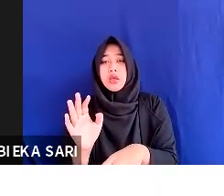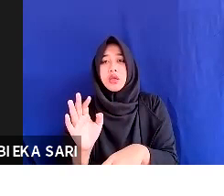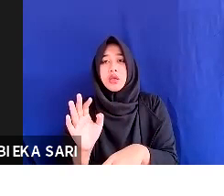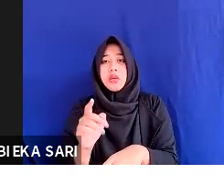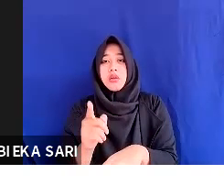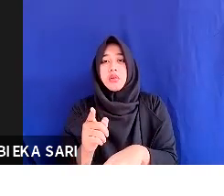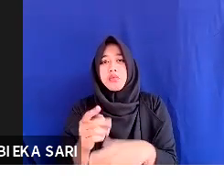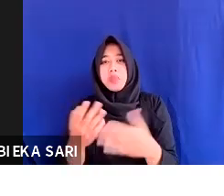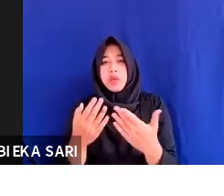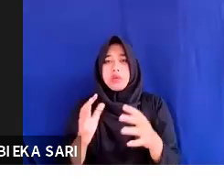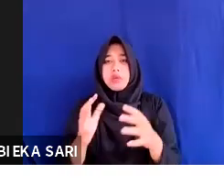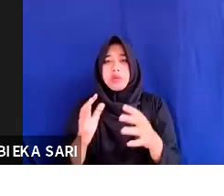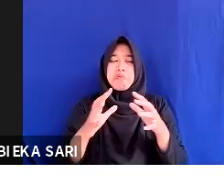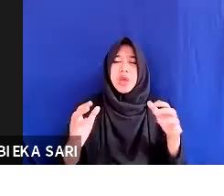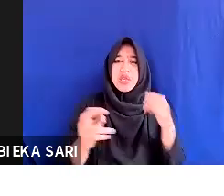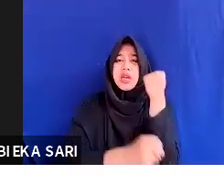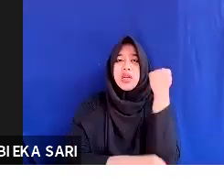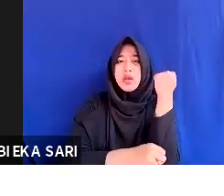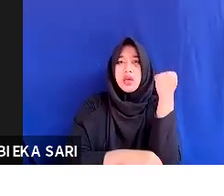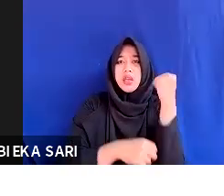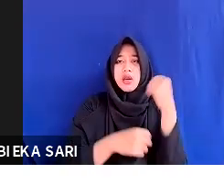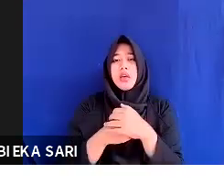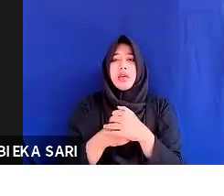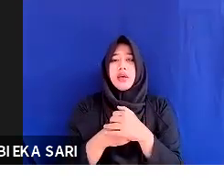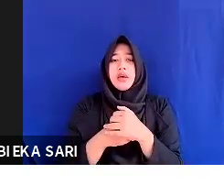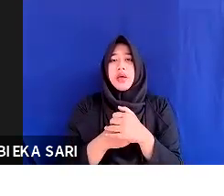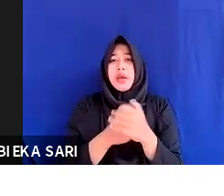banyak negara dana yang digunakan